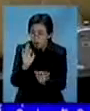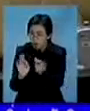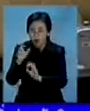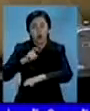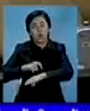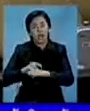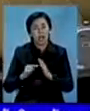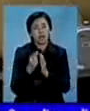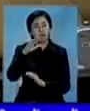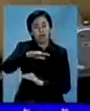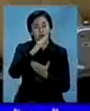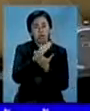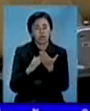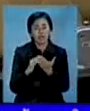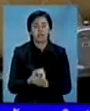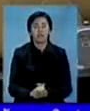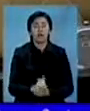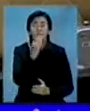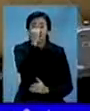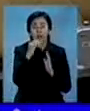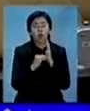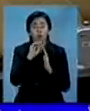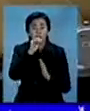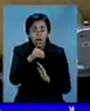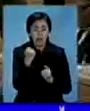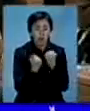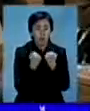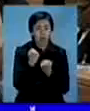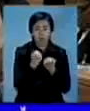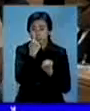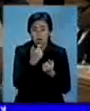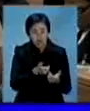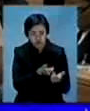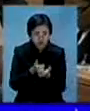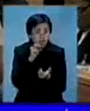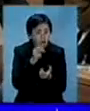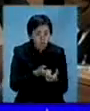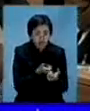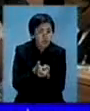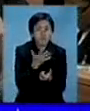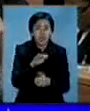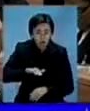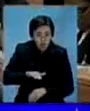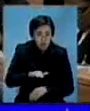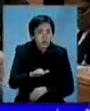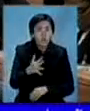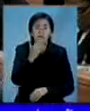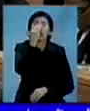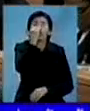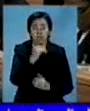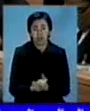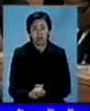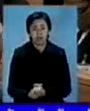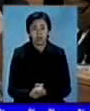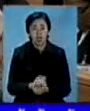มงครึ่งถามว่าทำไมกทม.ไม่เอารถดับเพลิงไปปกติเนี่ยเวลาเกิ